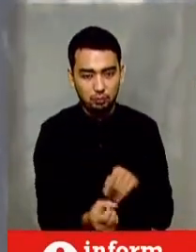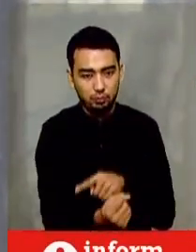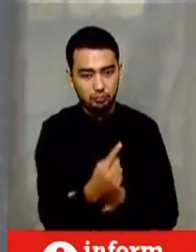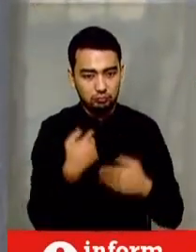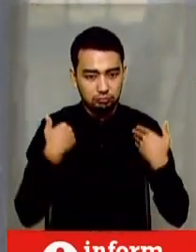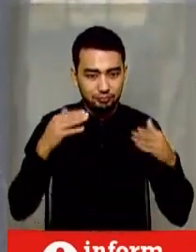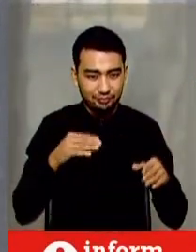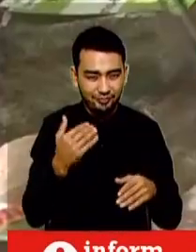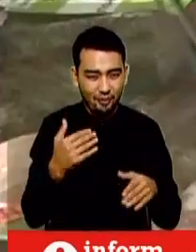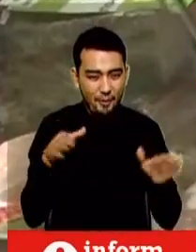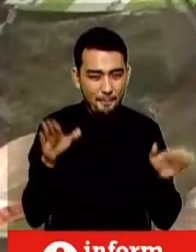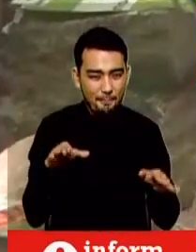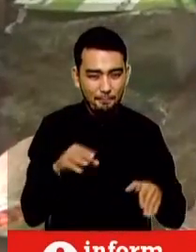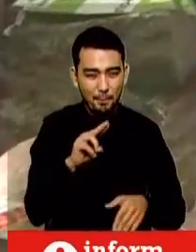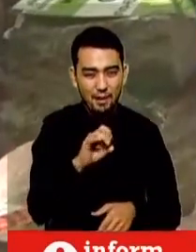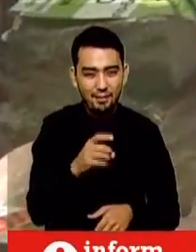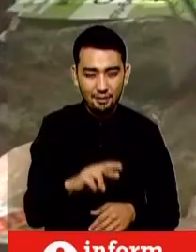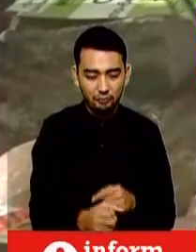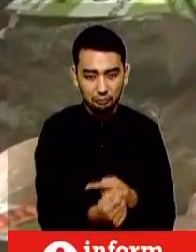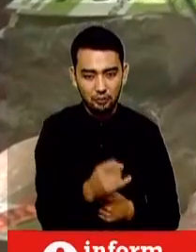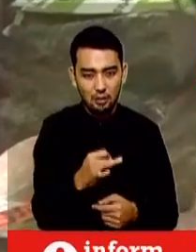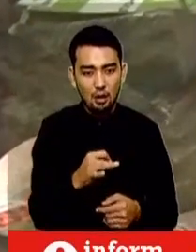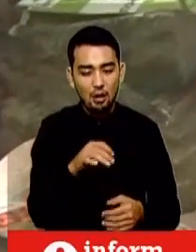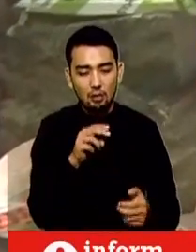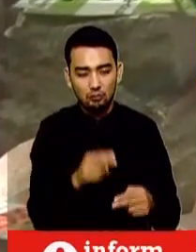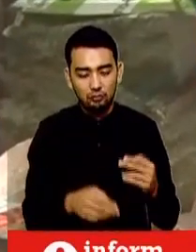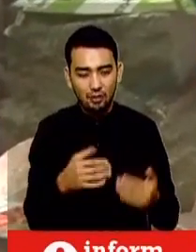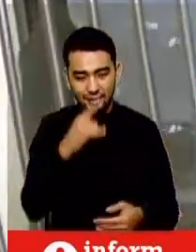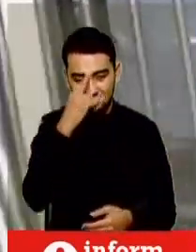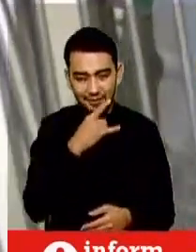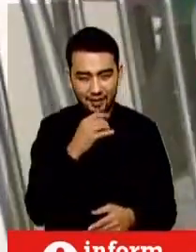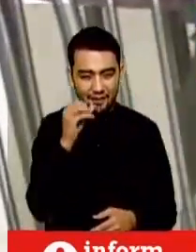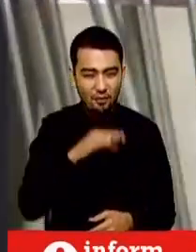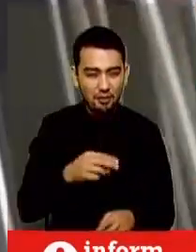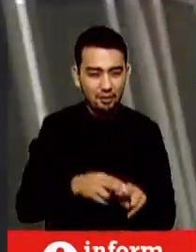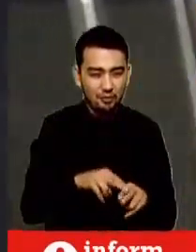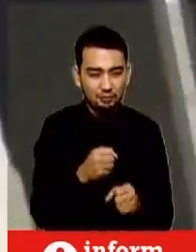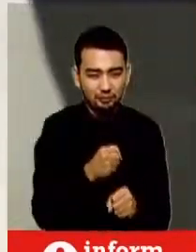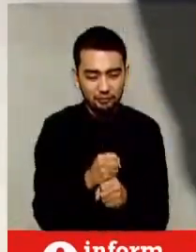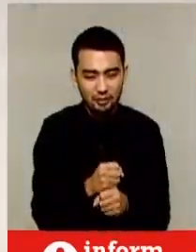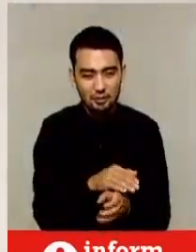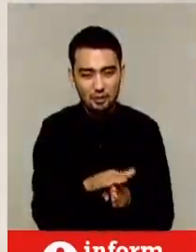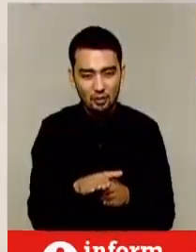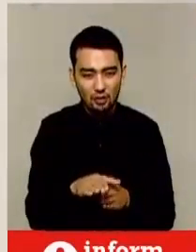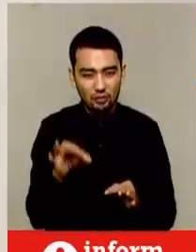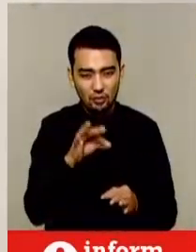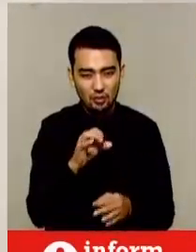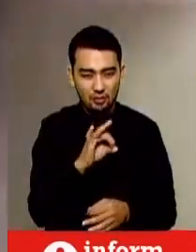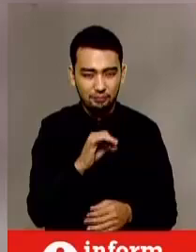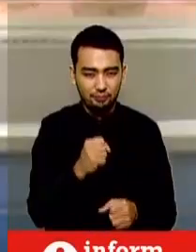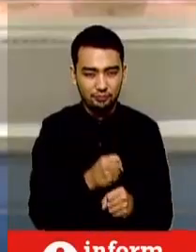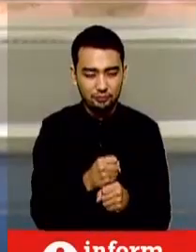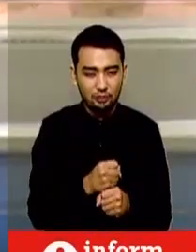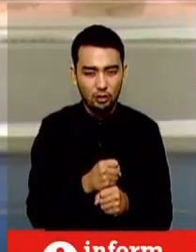уже заключение экспертизы. Казахстанцев удивляют истории из Европы и Америки, где порой за пустяковые нарушения суды взыскивают с